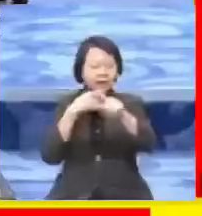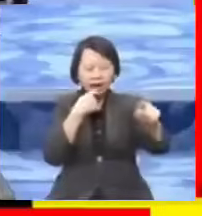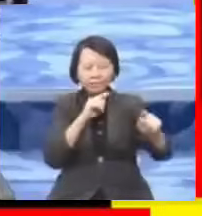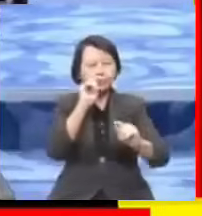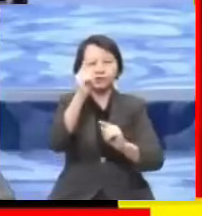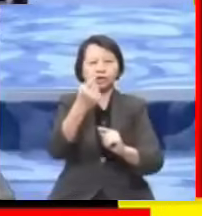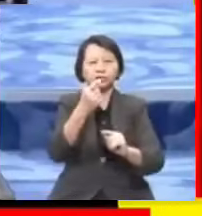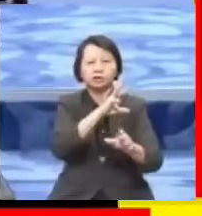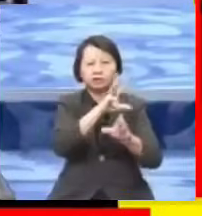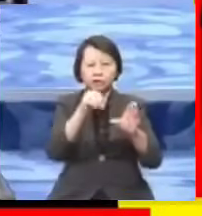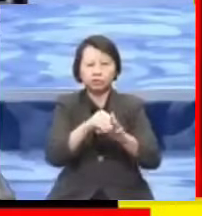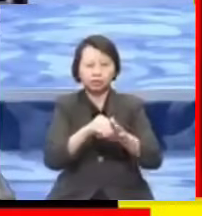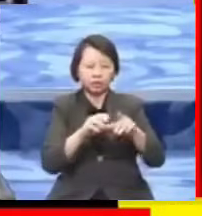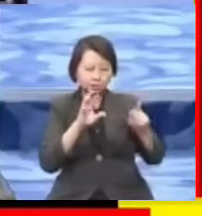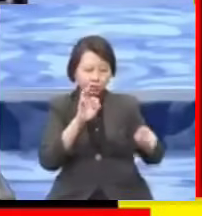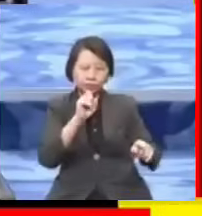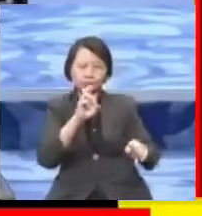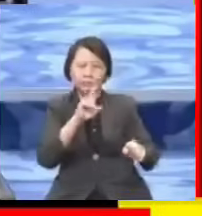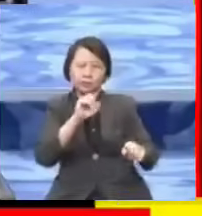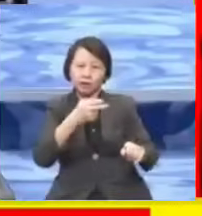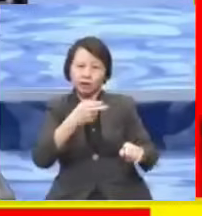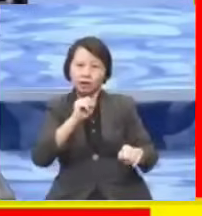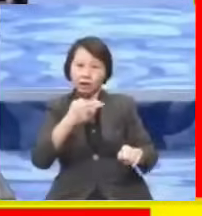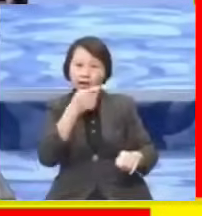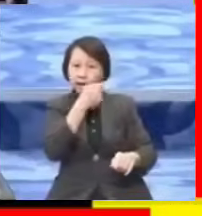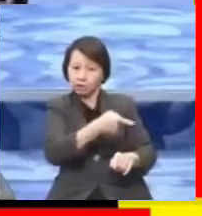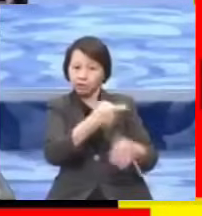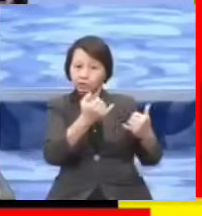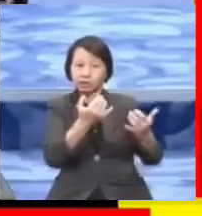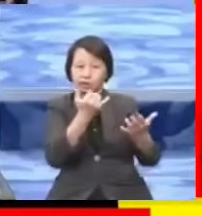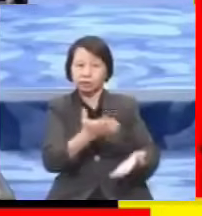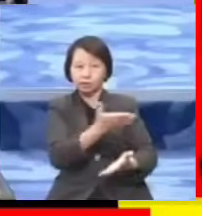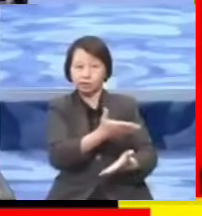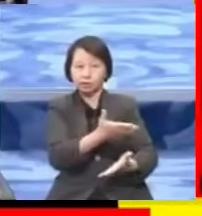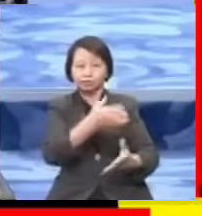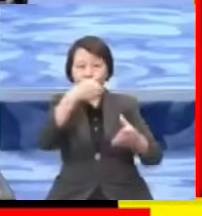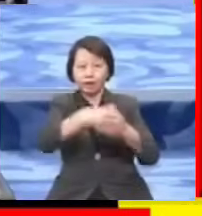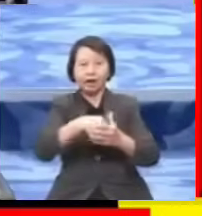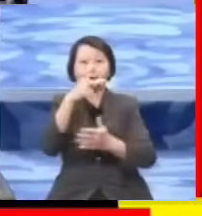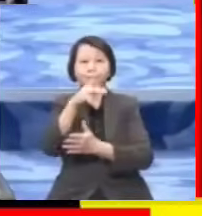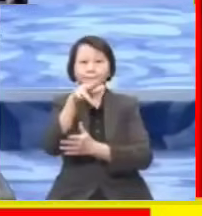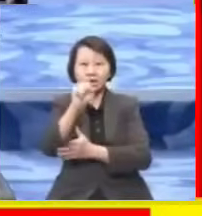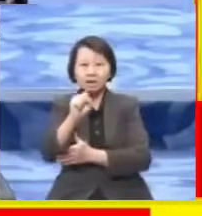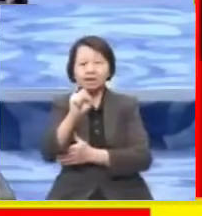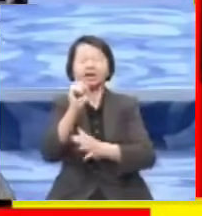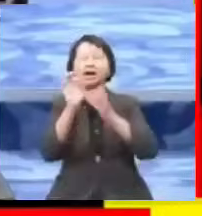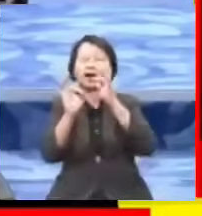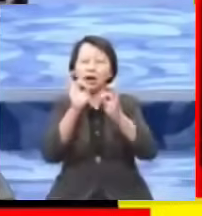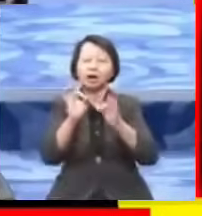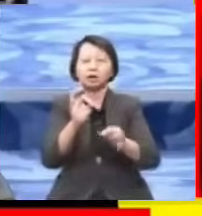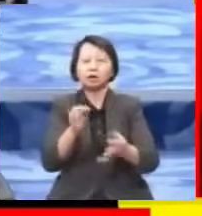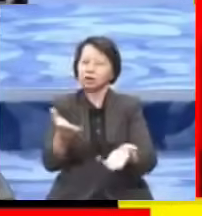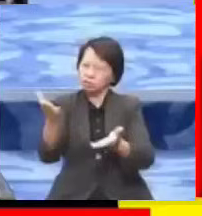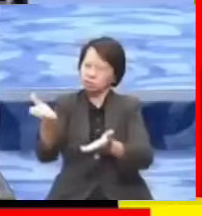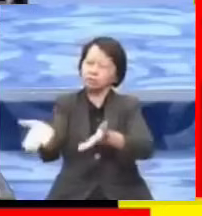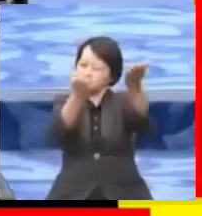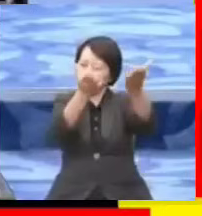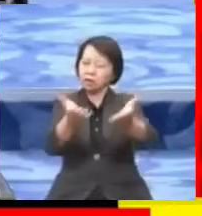pun termasuk saudara Farhash, oh, Datuk Seri Farhash sekarang ini, dalam kes mana-mana, sila